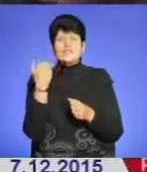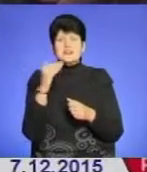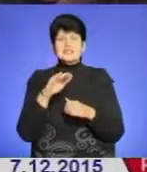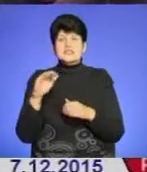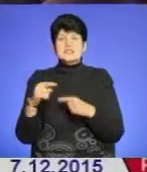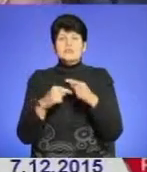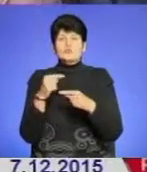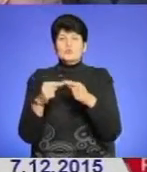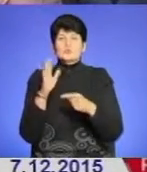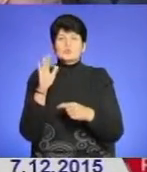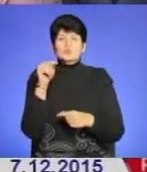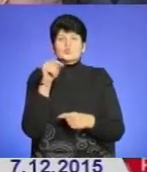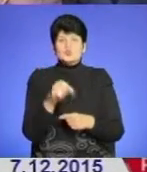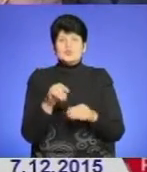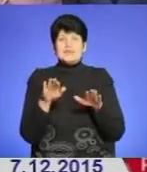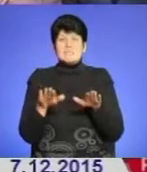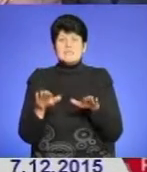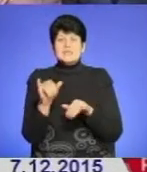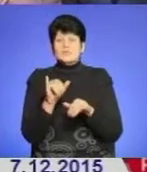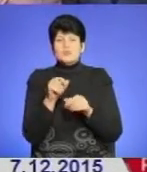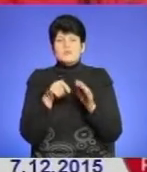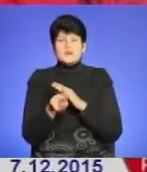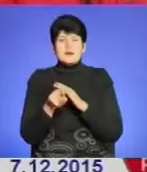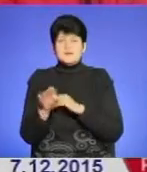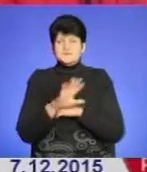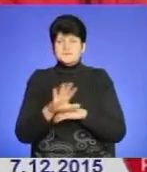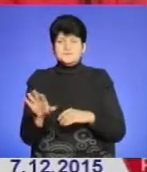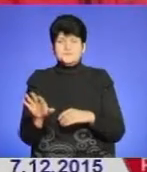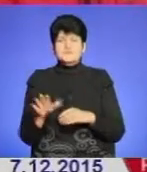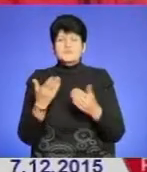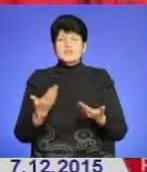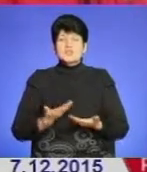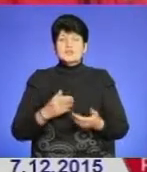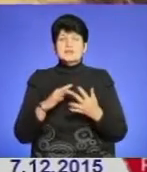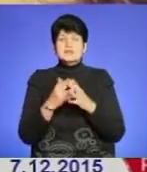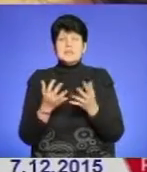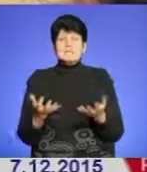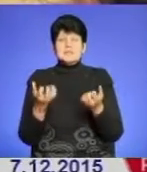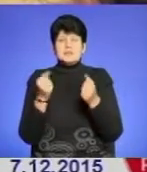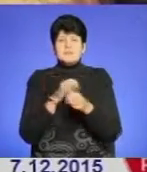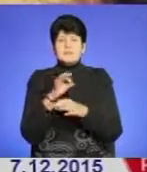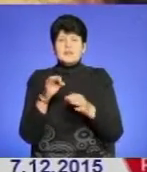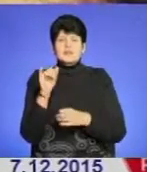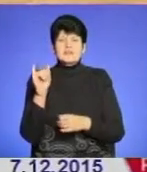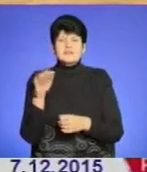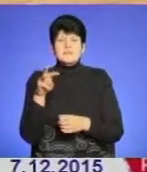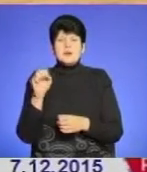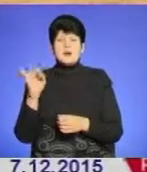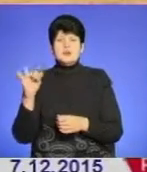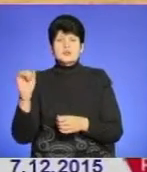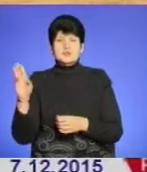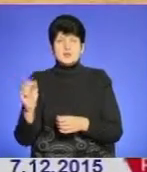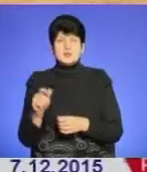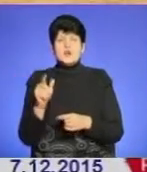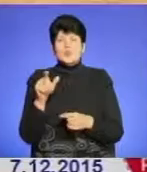внуки будуть тут на місці, нікуди не будуть тікати з Городка. Жителі села підтримують проект Івана Марощука. Люди